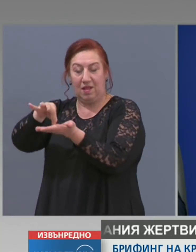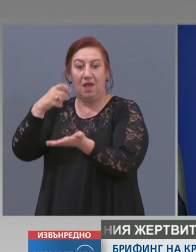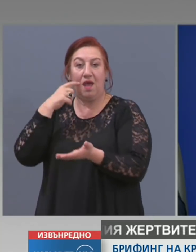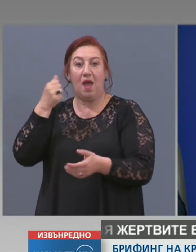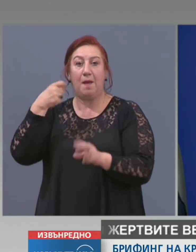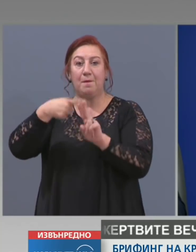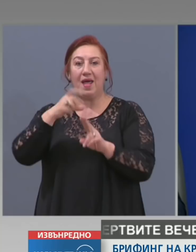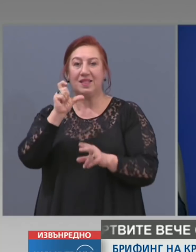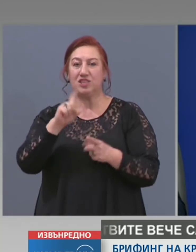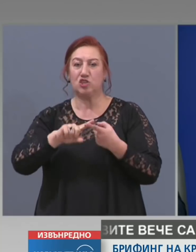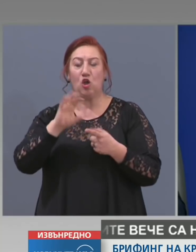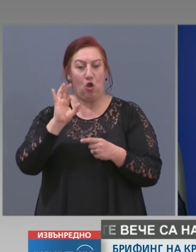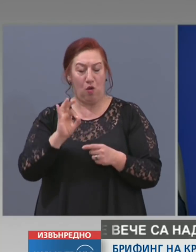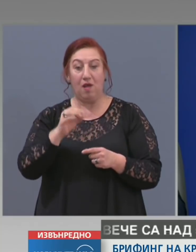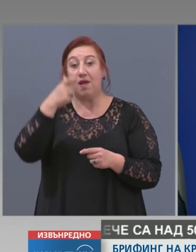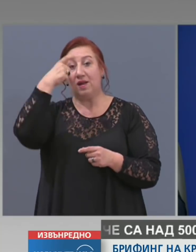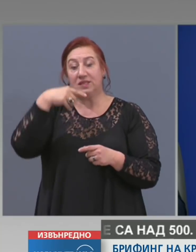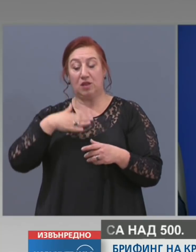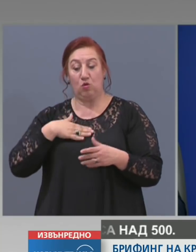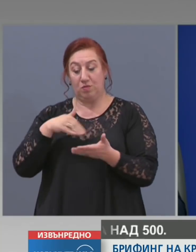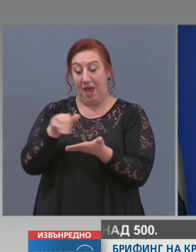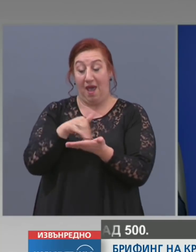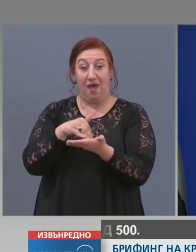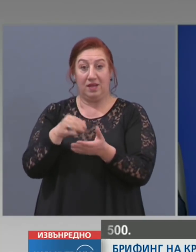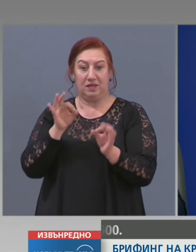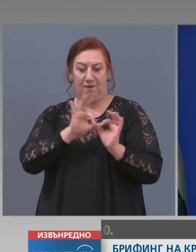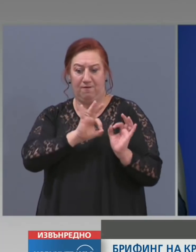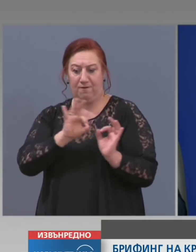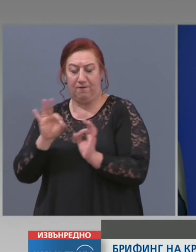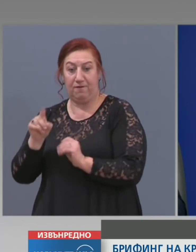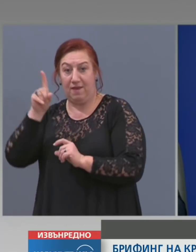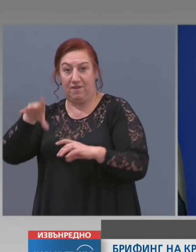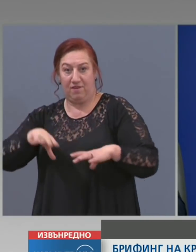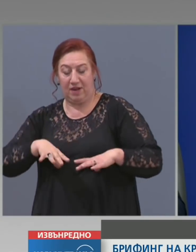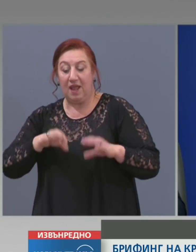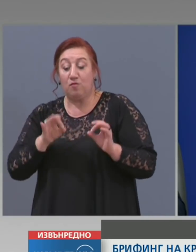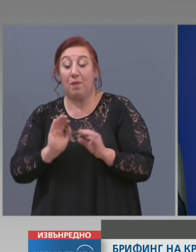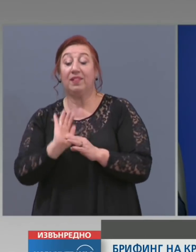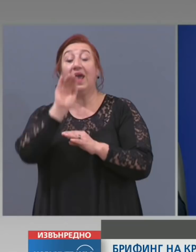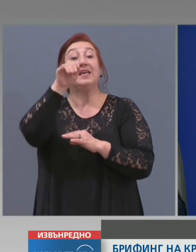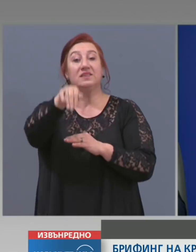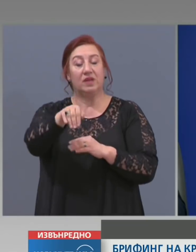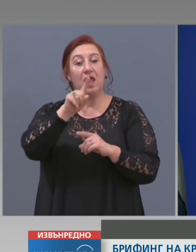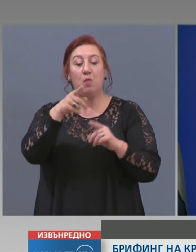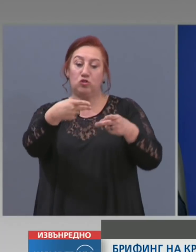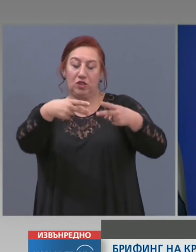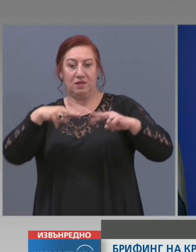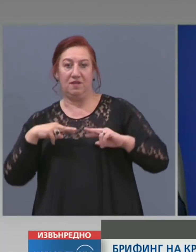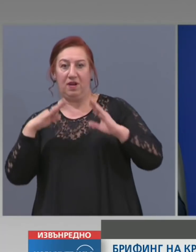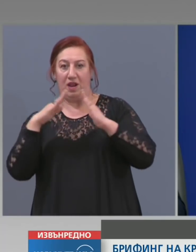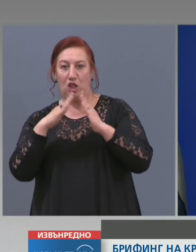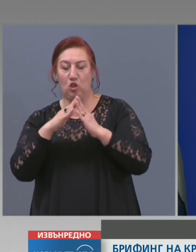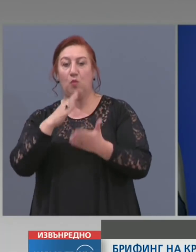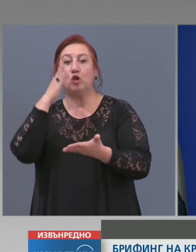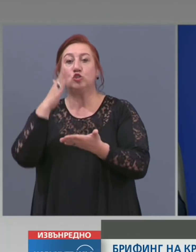Лицата с постоянна или настоящ адрес в град Банско, които се намират извън града, могат да се приберат по домовете си в срок